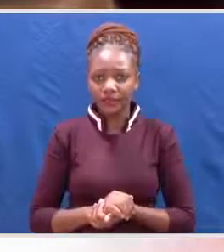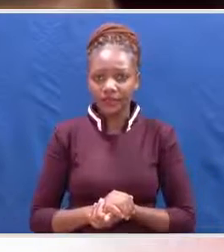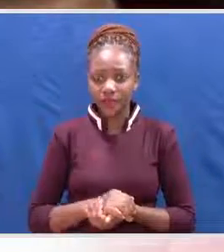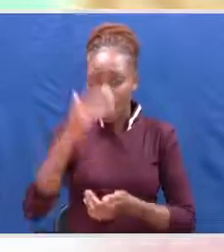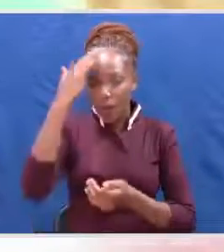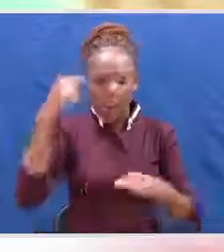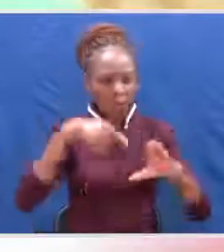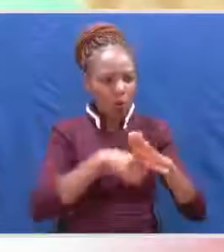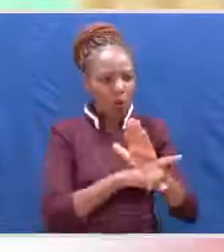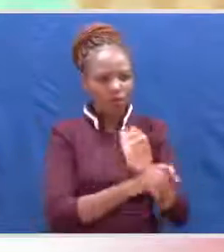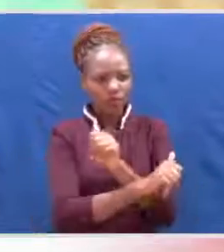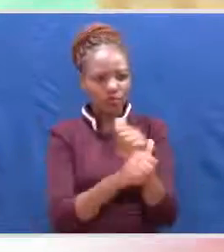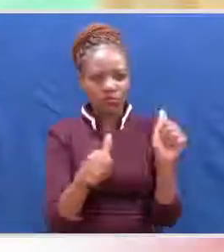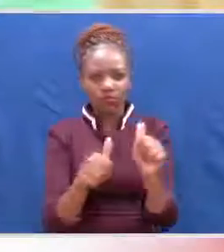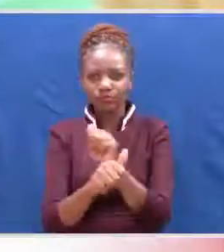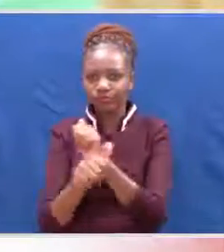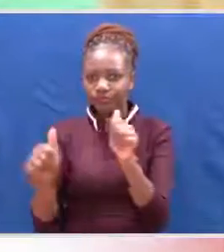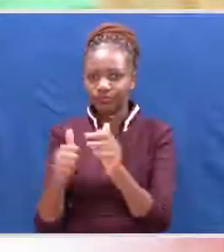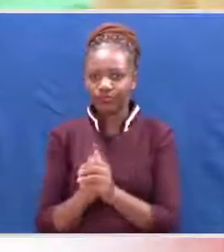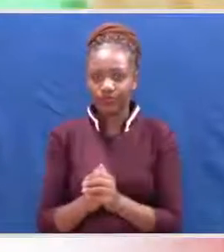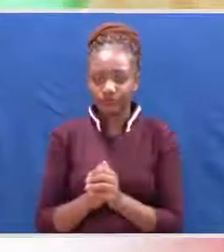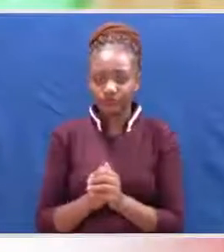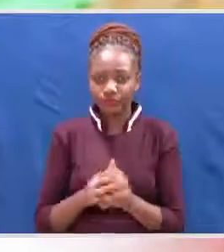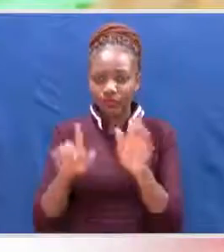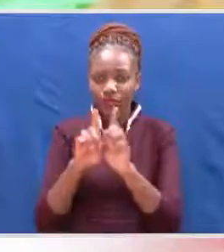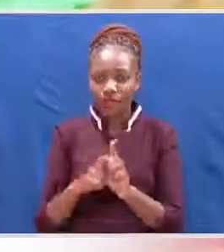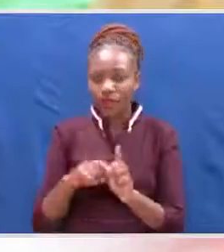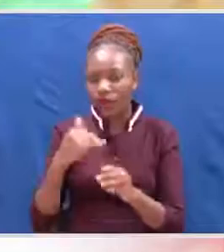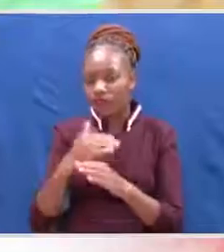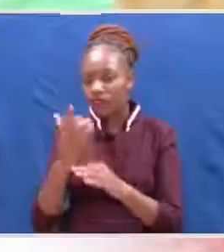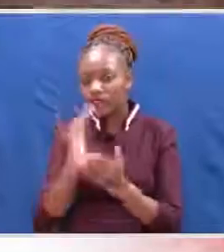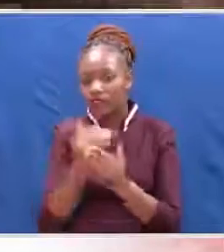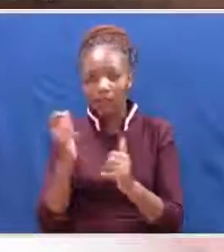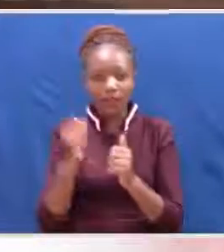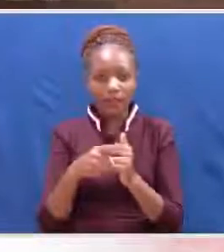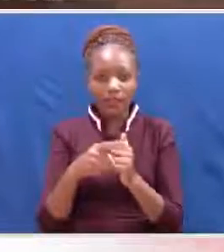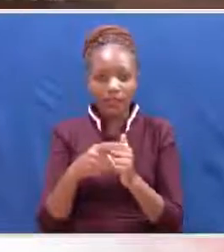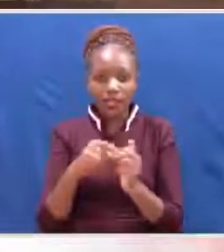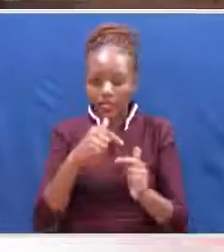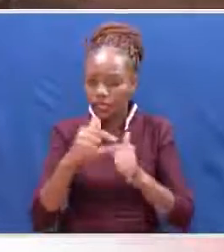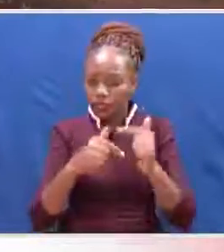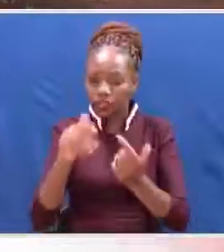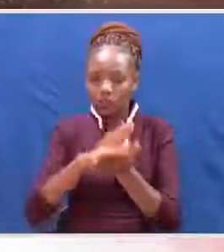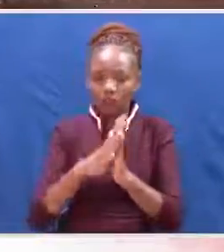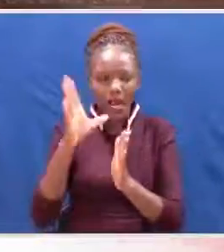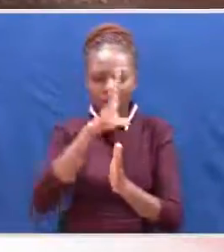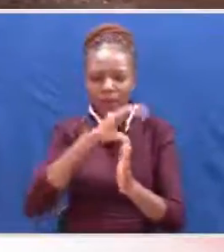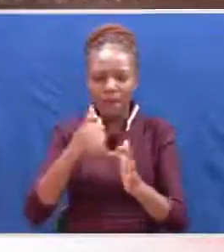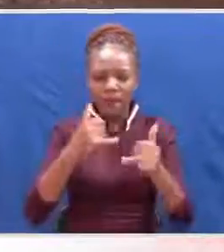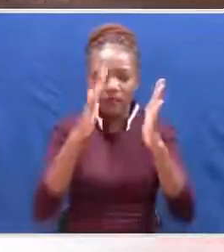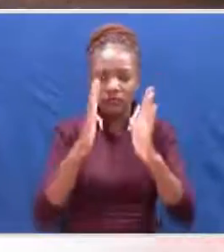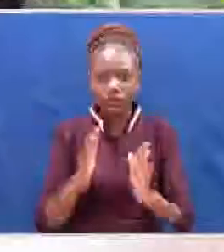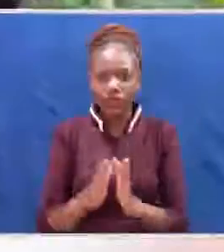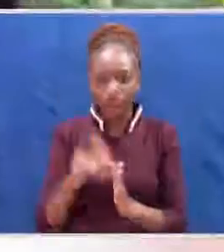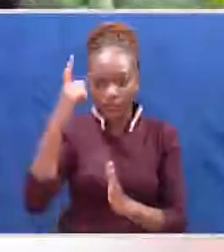goal poaching instincts for a year and a couple of months. The striker was on top of his game, his sole